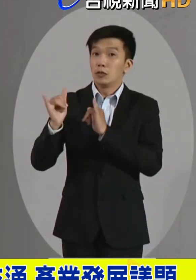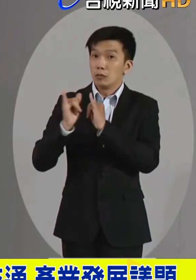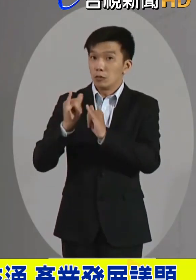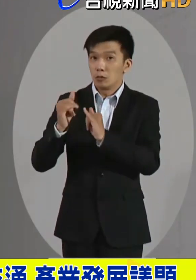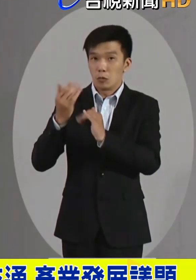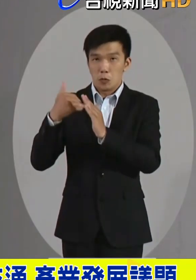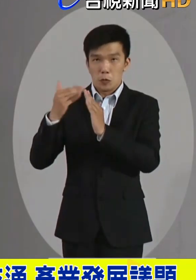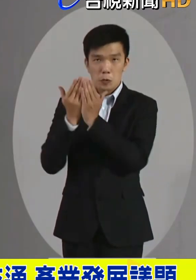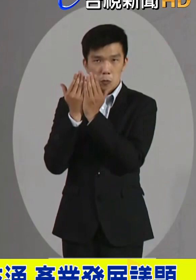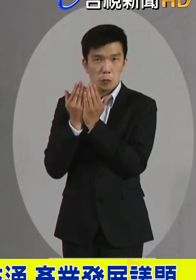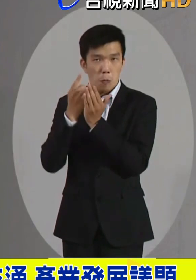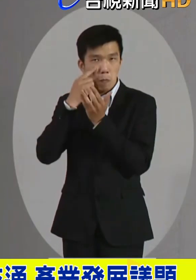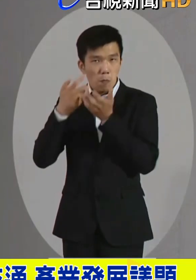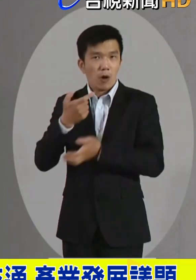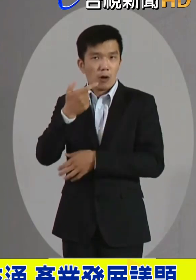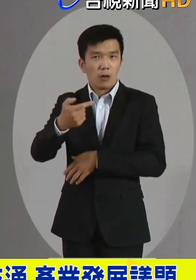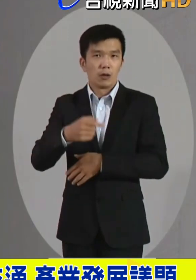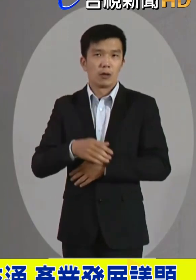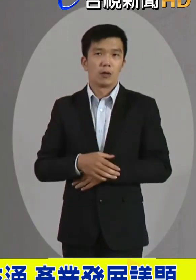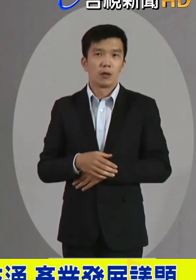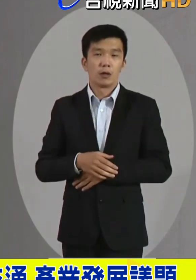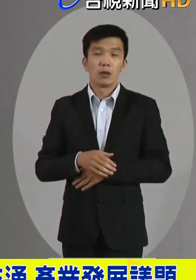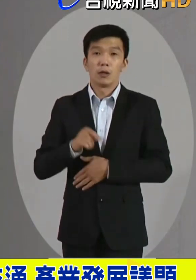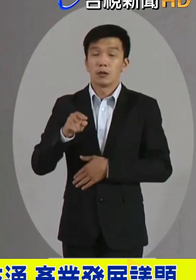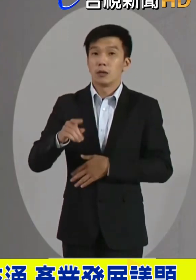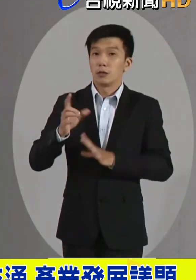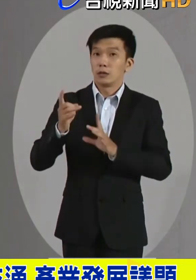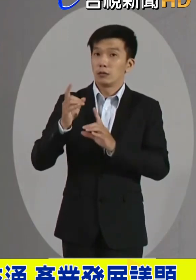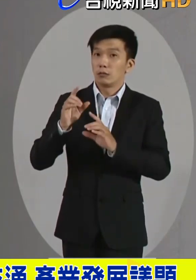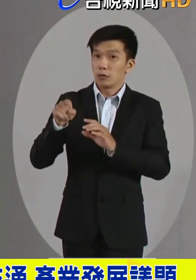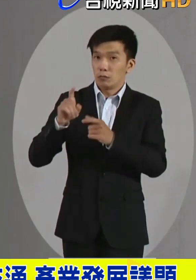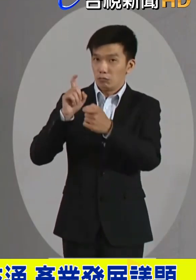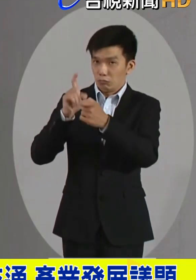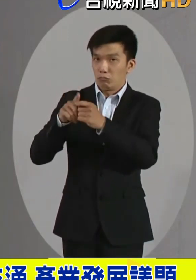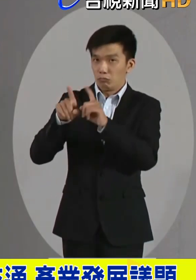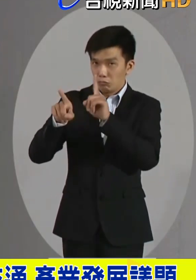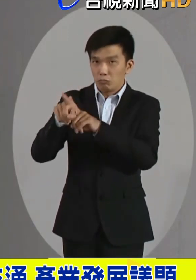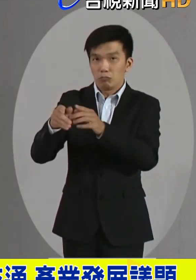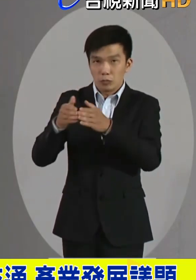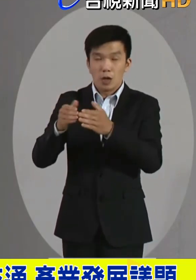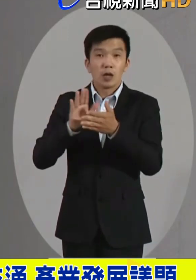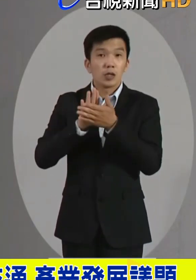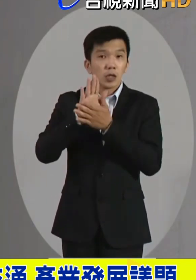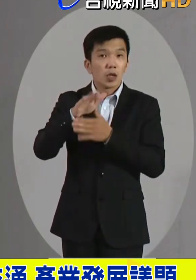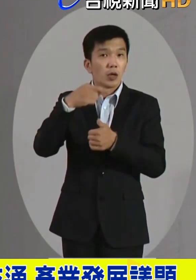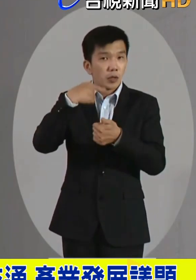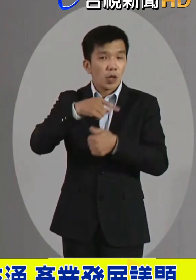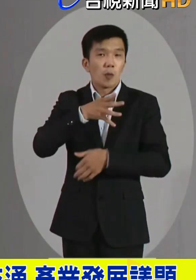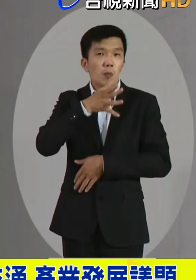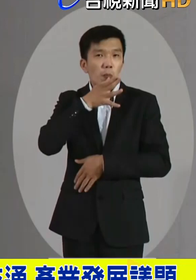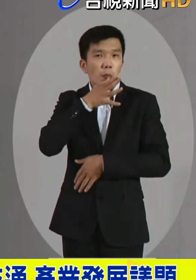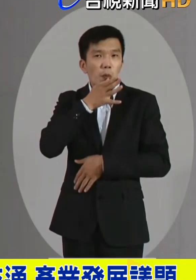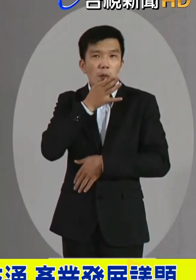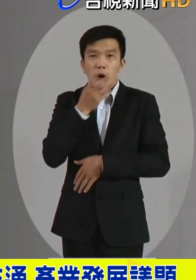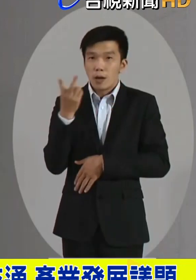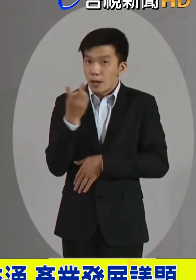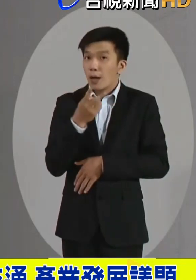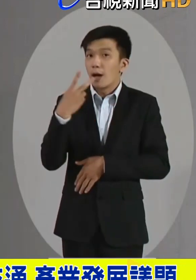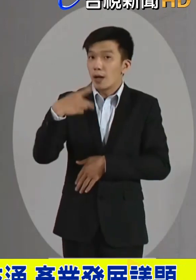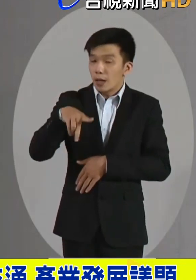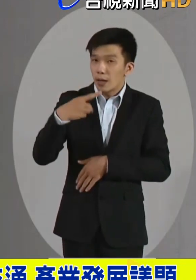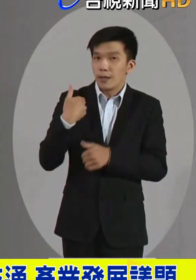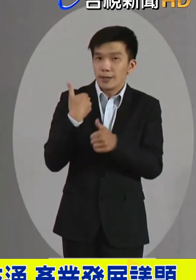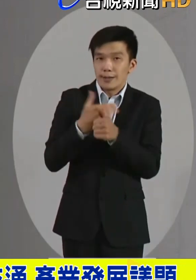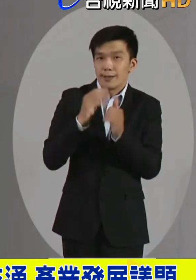育。所以我想基于这样子的一个精神，我们的未来教育不止双语化，特色课程更重要，培养孩